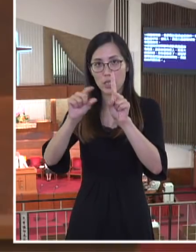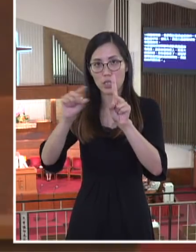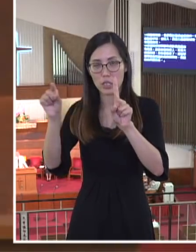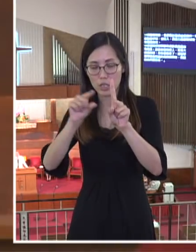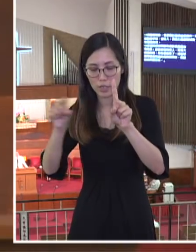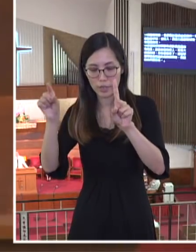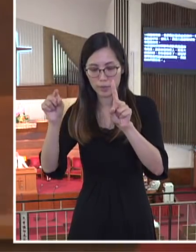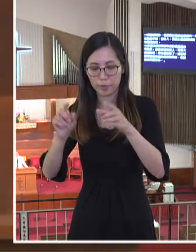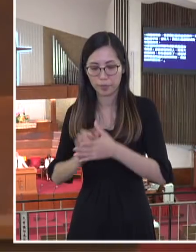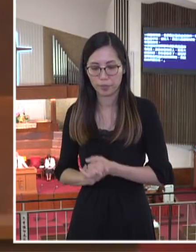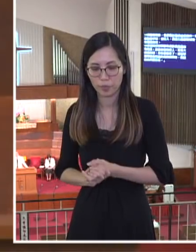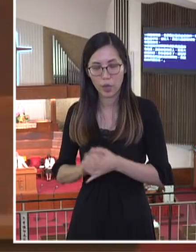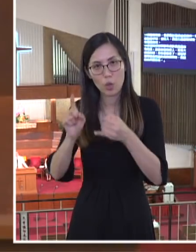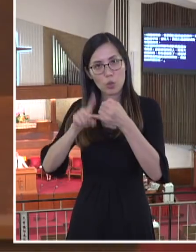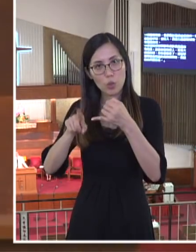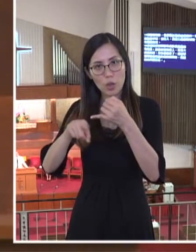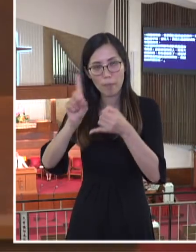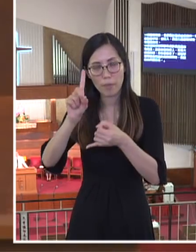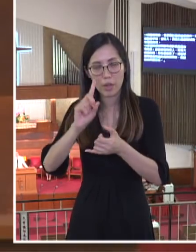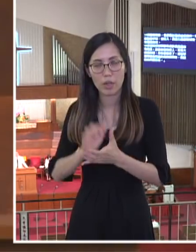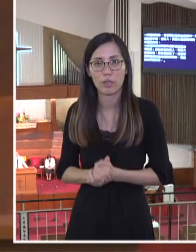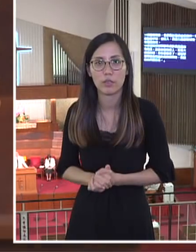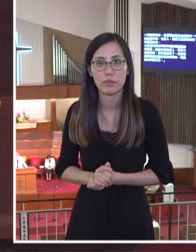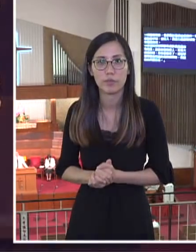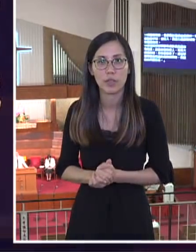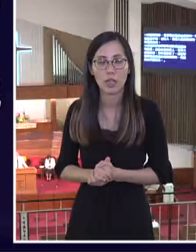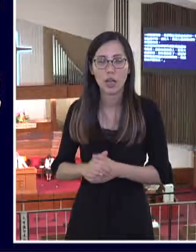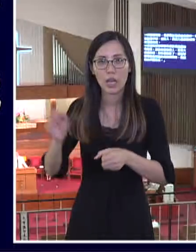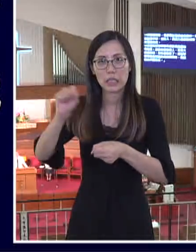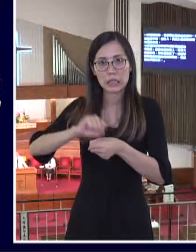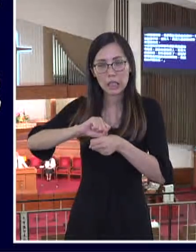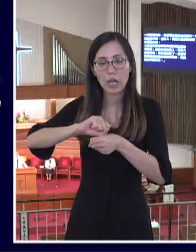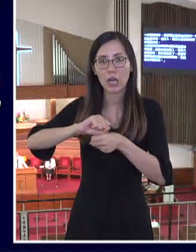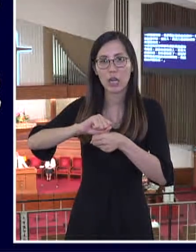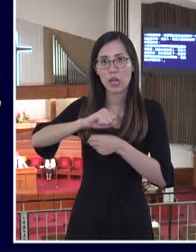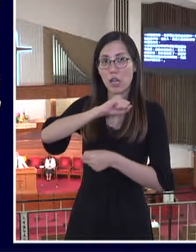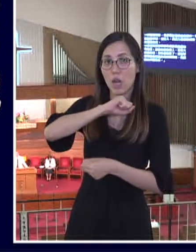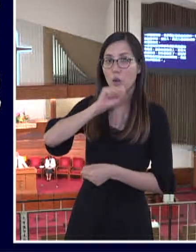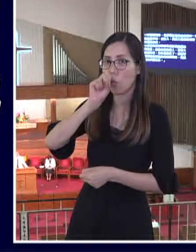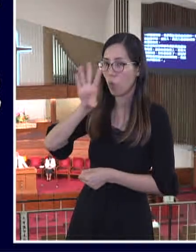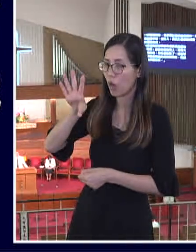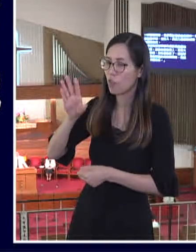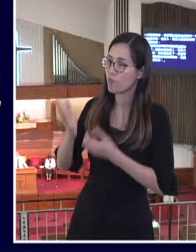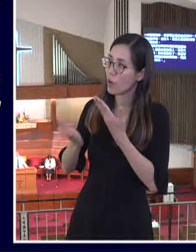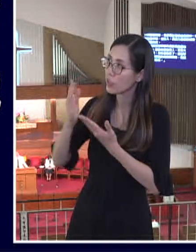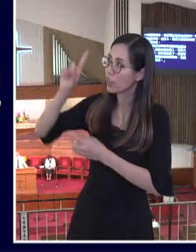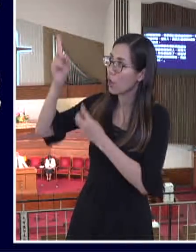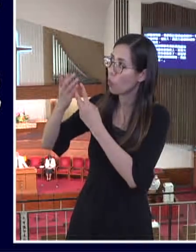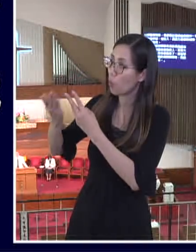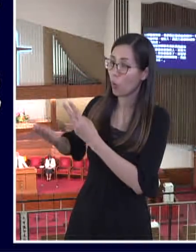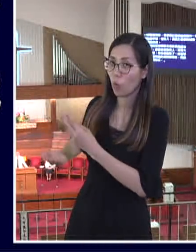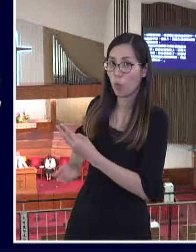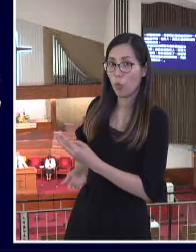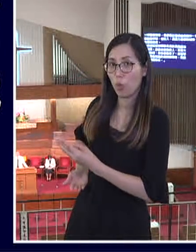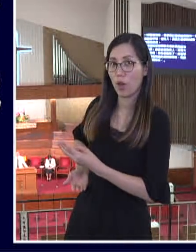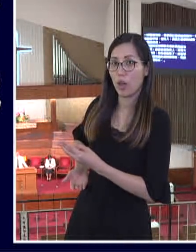那两三行呢，告诉我们是迦勒讲的，他说：或者耶和华照他所应许的